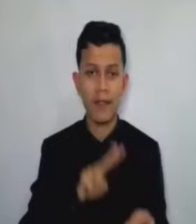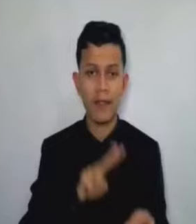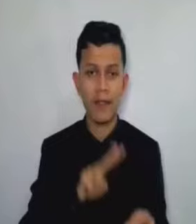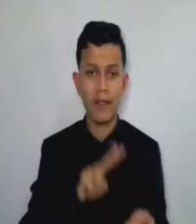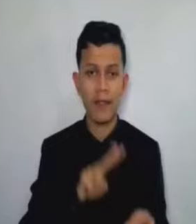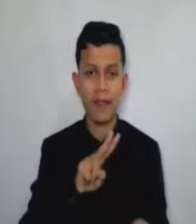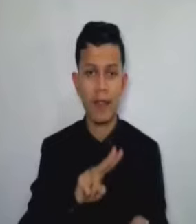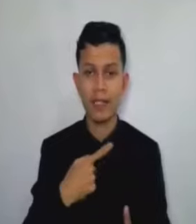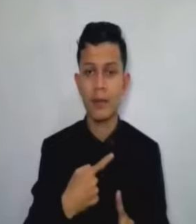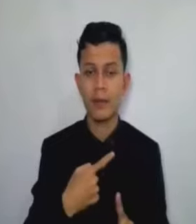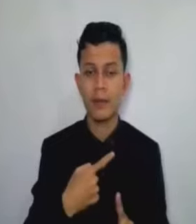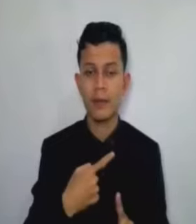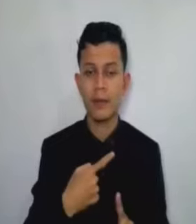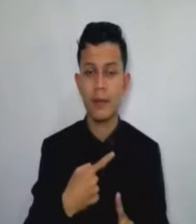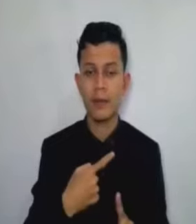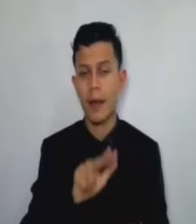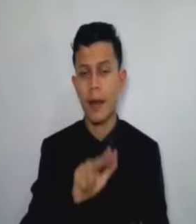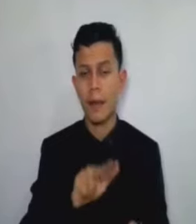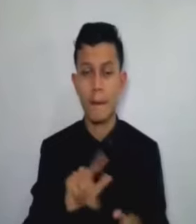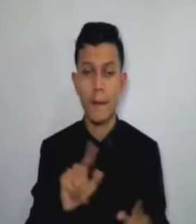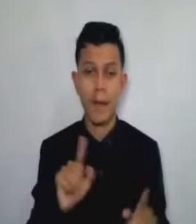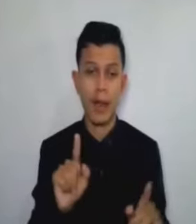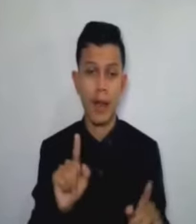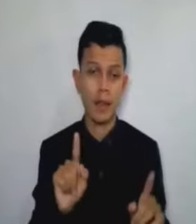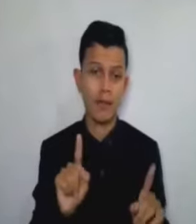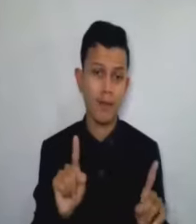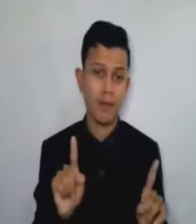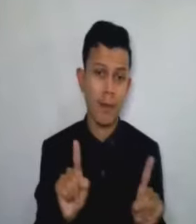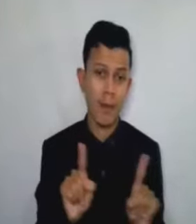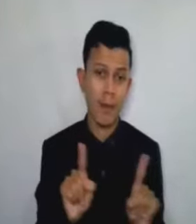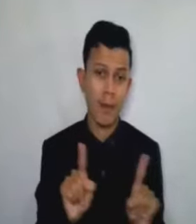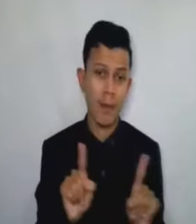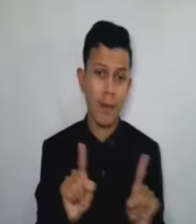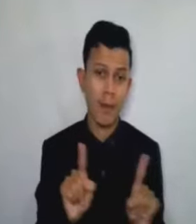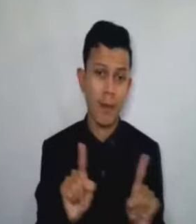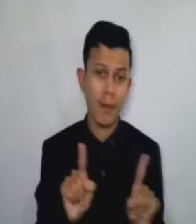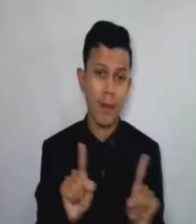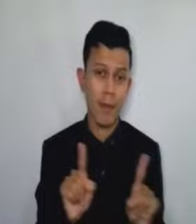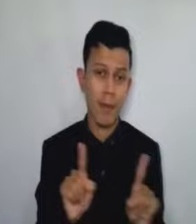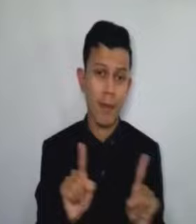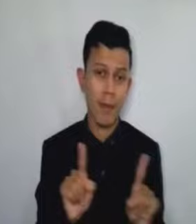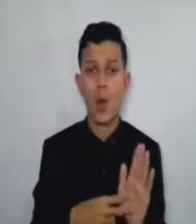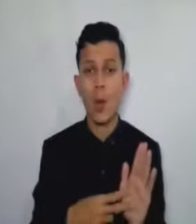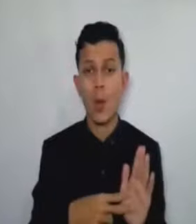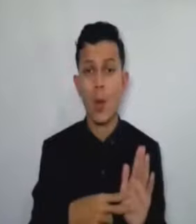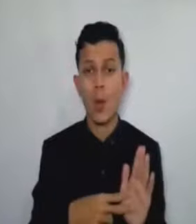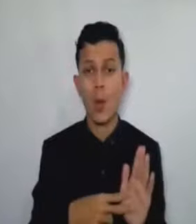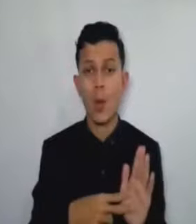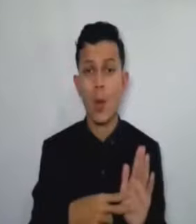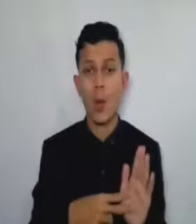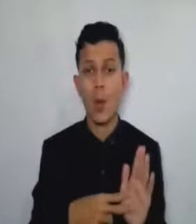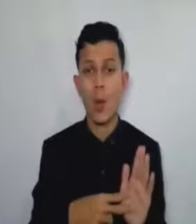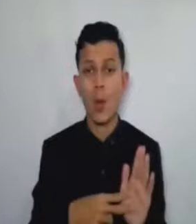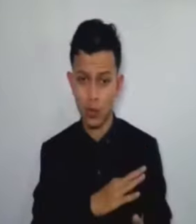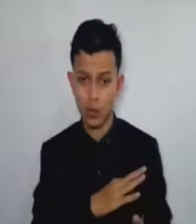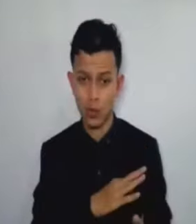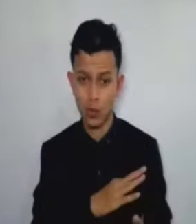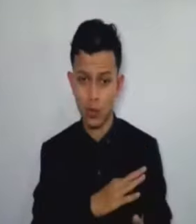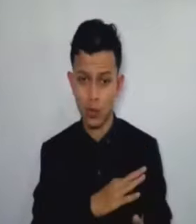yang menguntungkan pasangan calon nomor urut 2 sehingga dijadikan dasar bagi pemohon untuk memohon agar